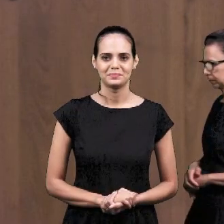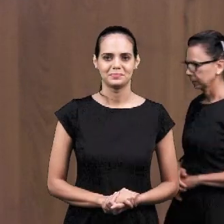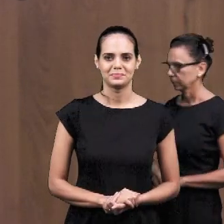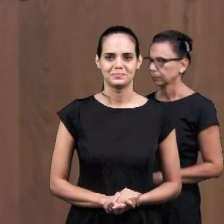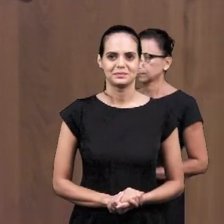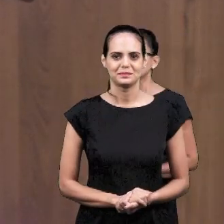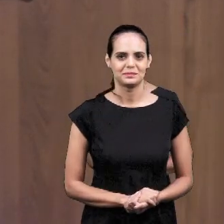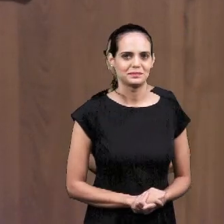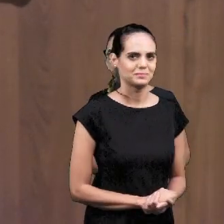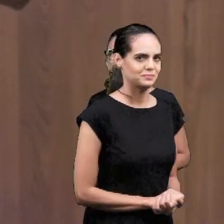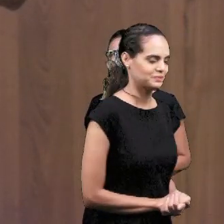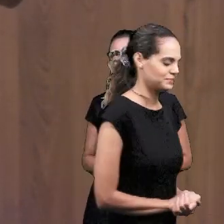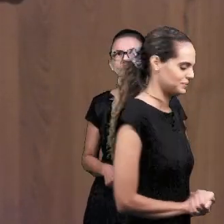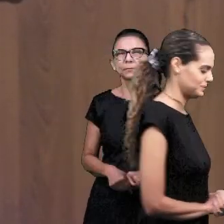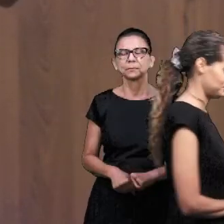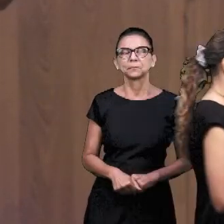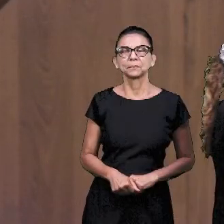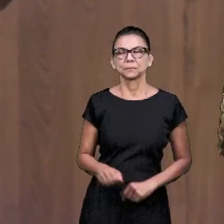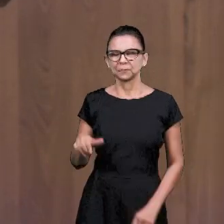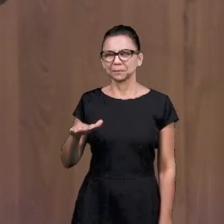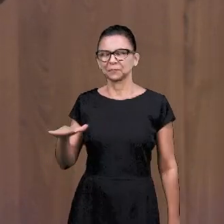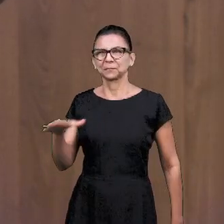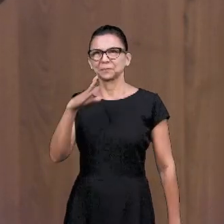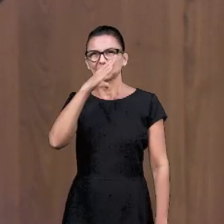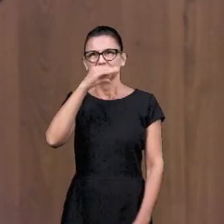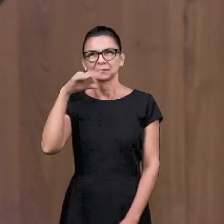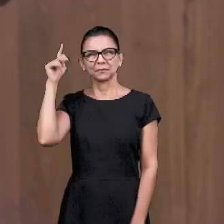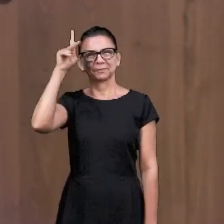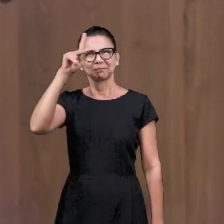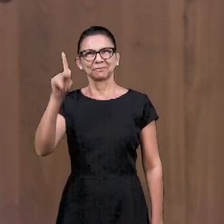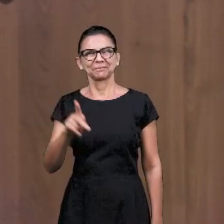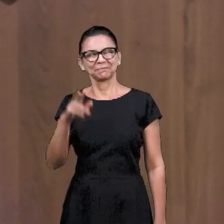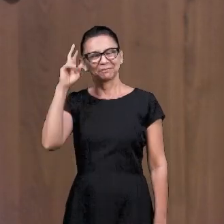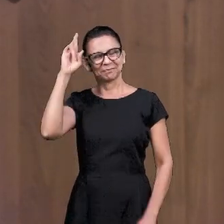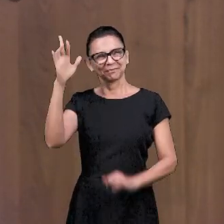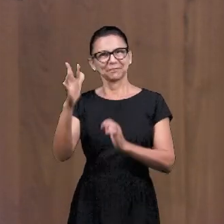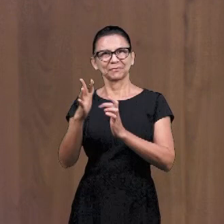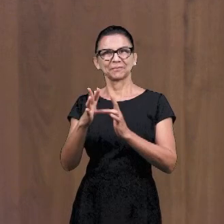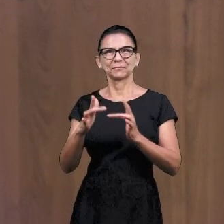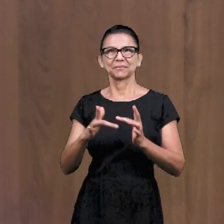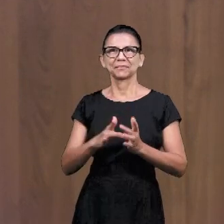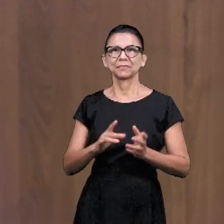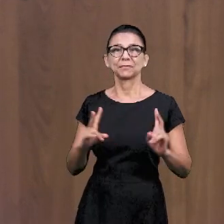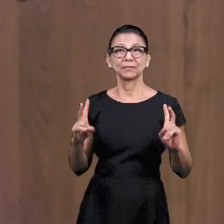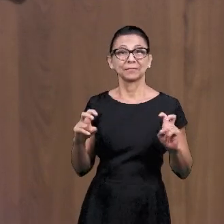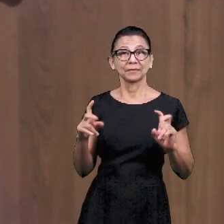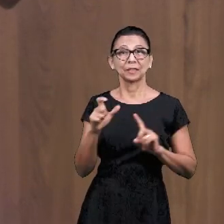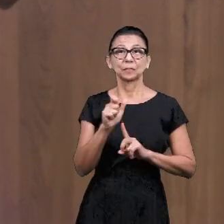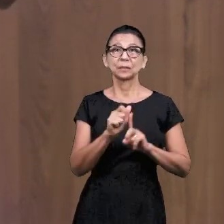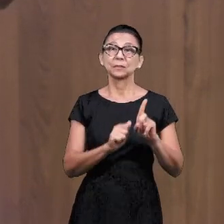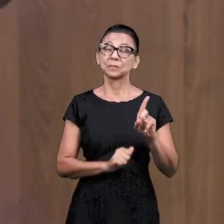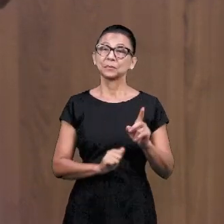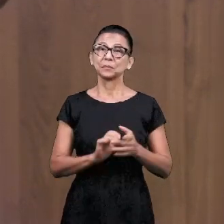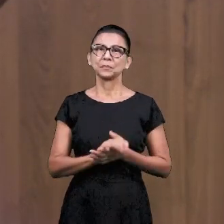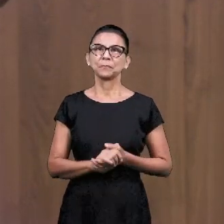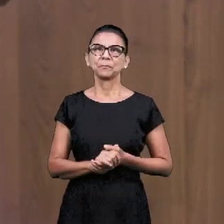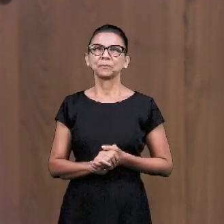frères. Nous saluons les enfants intermédiaires et adolescents dans la paix du Seigneur